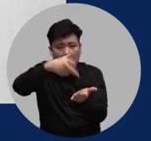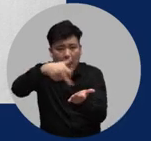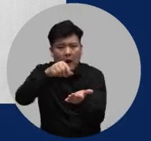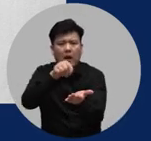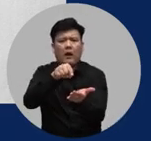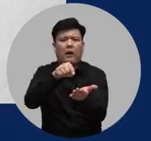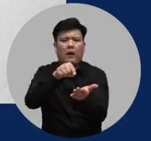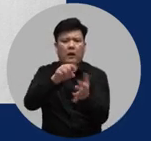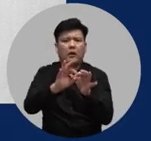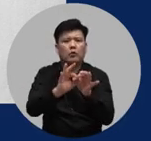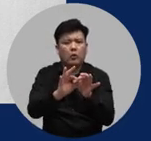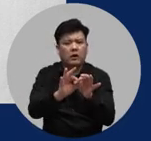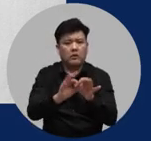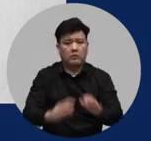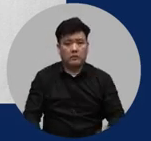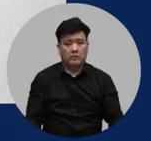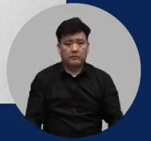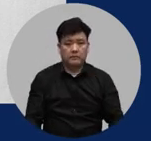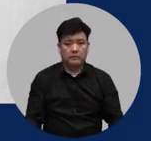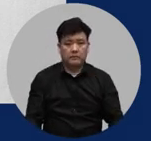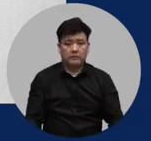전송하는 경우 등이 있습니다.